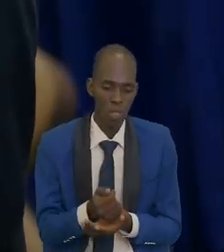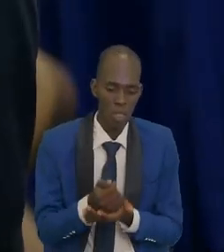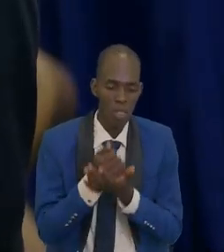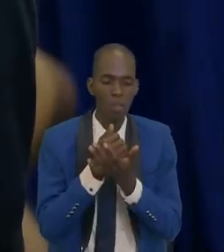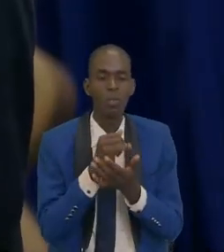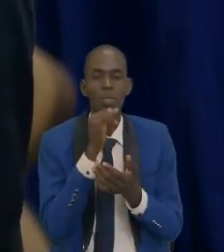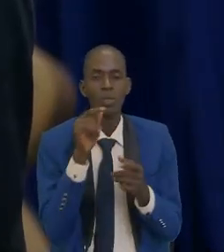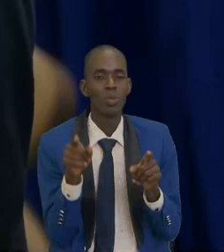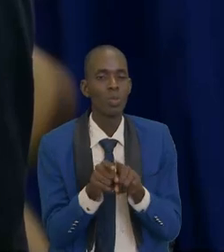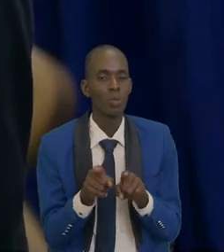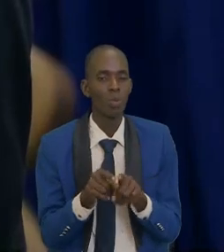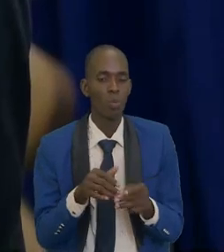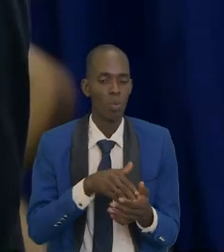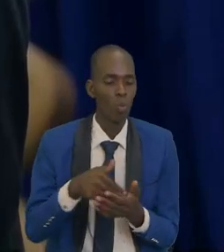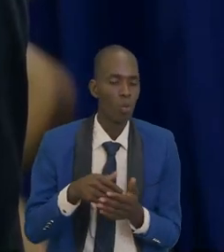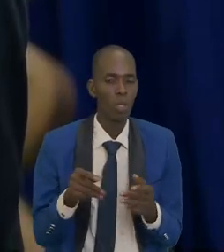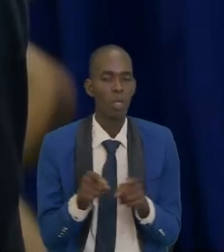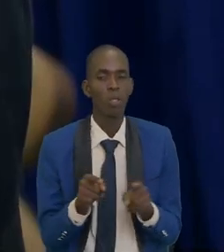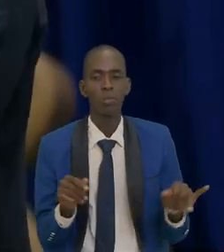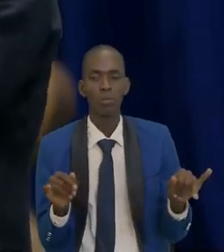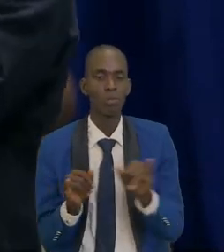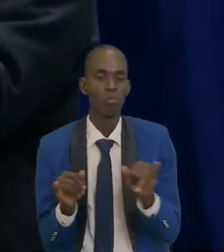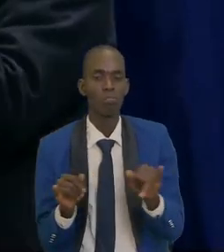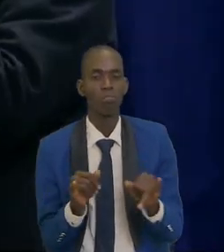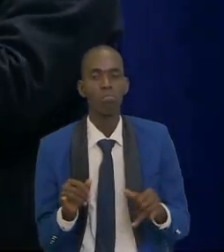Et qui devait te porter, il est aussi faible que toi.